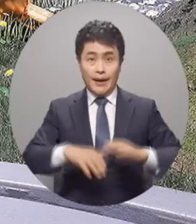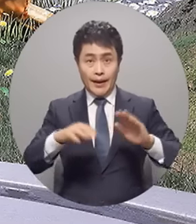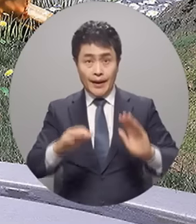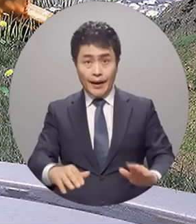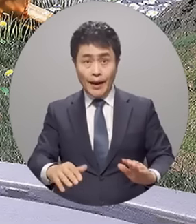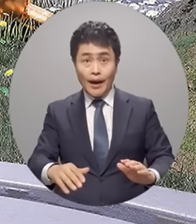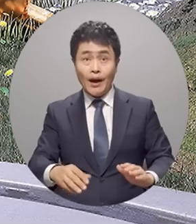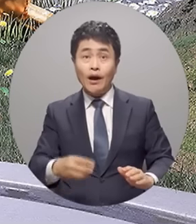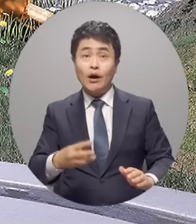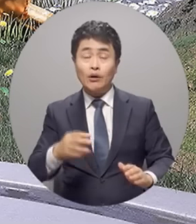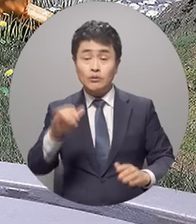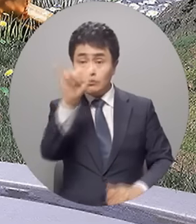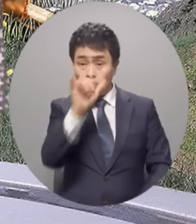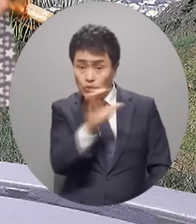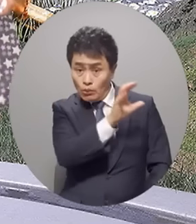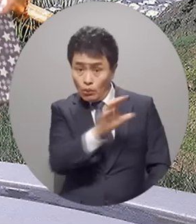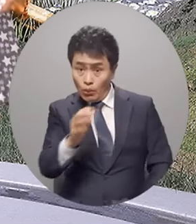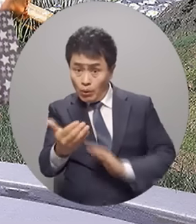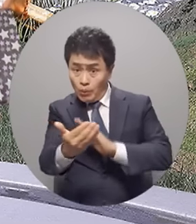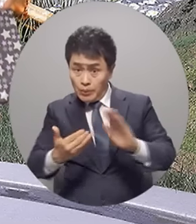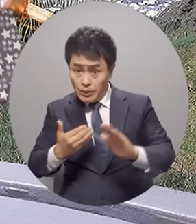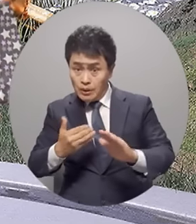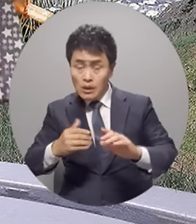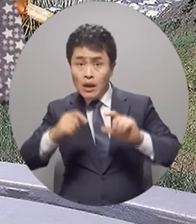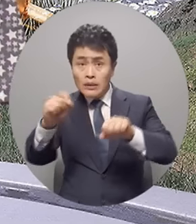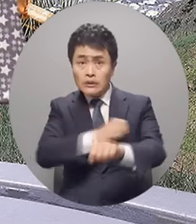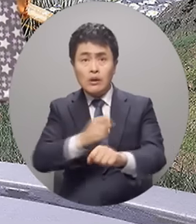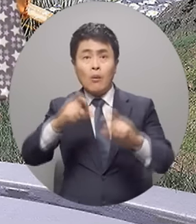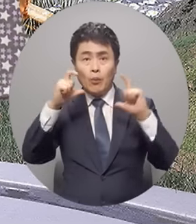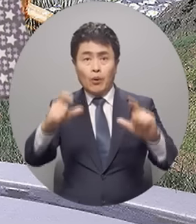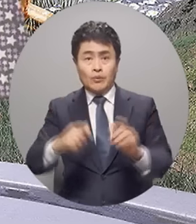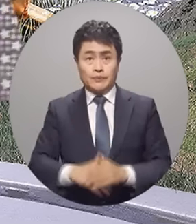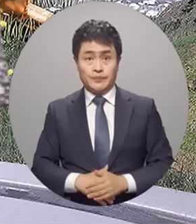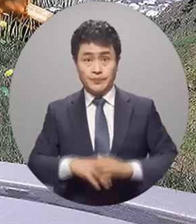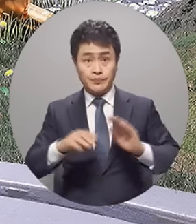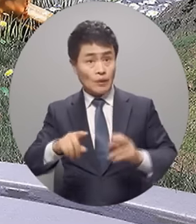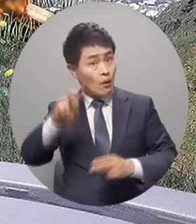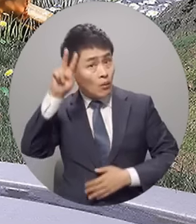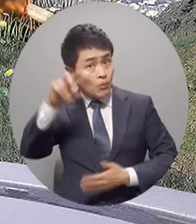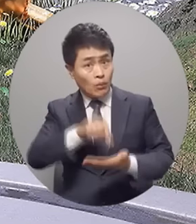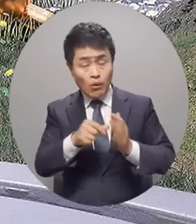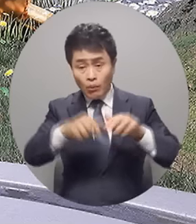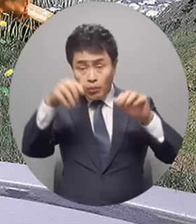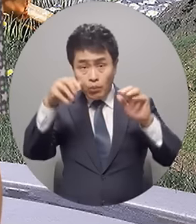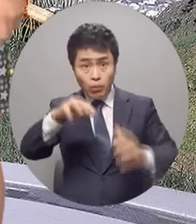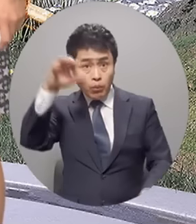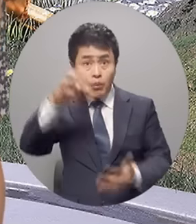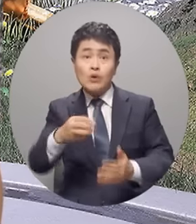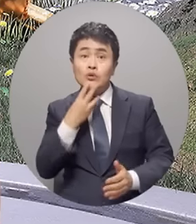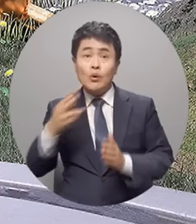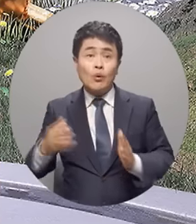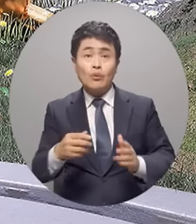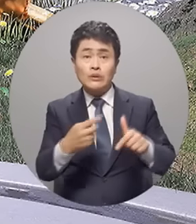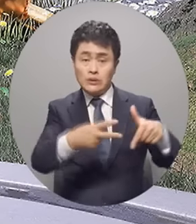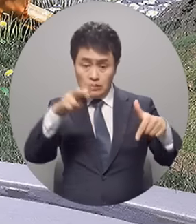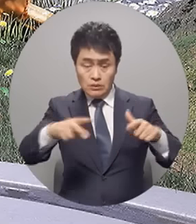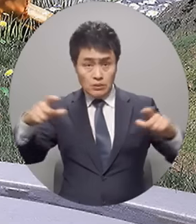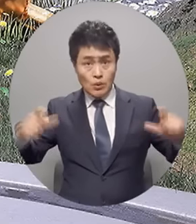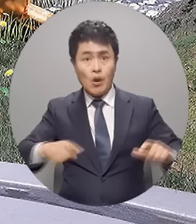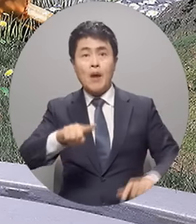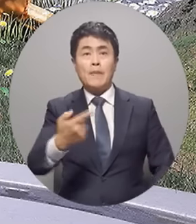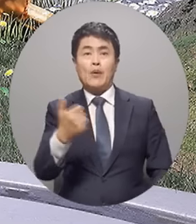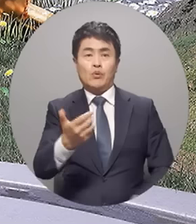따라 중북부 지역에는 호 예비 특보도 발령 중에 있습니다 모래까지 총 강우량도 서울 경기와 인천 지역에 최대